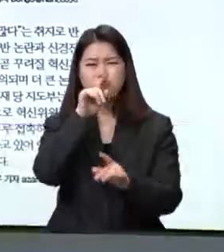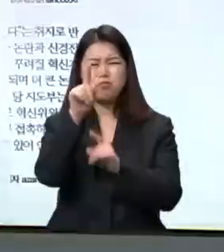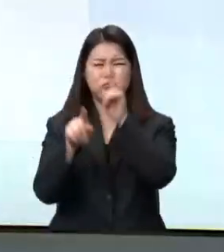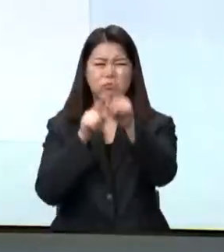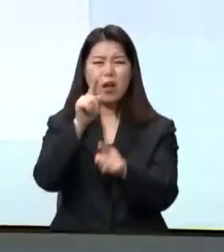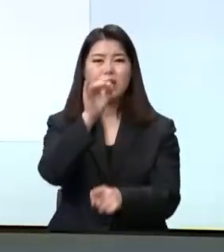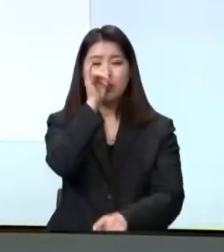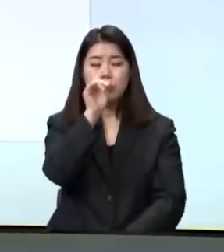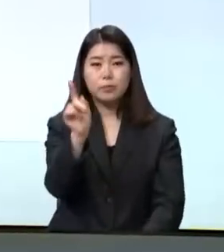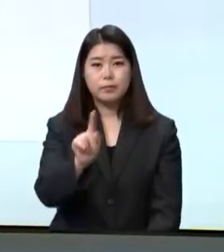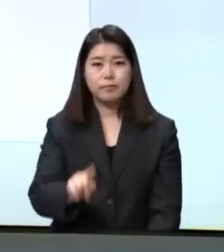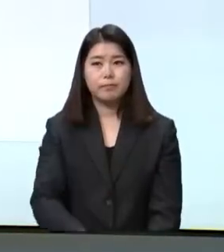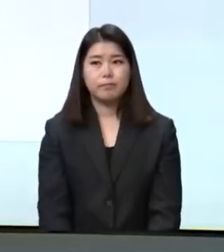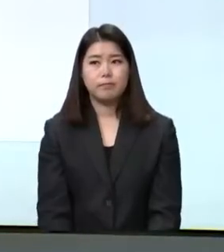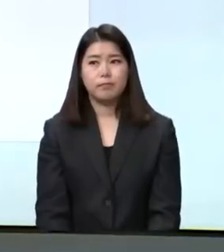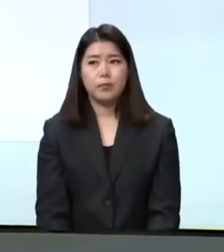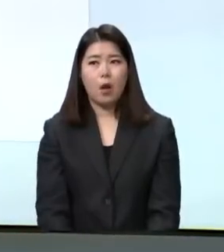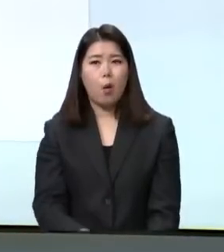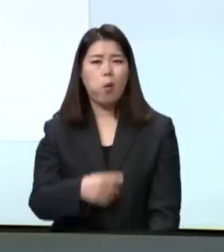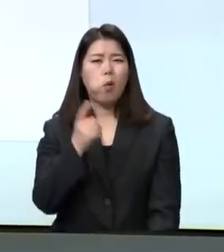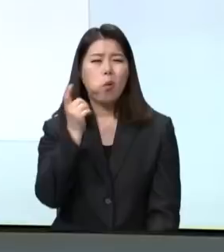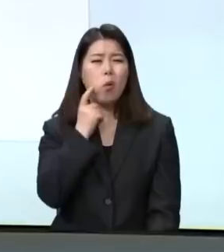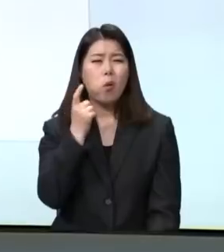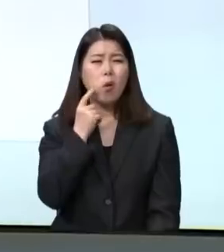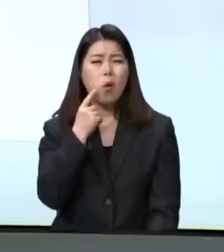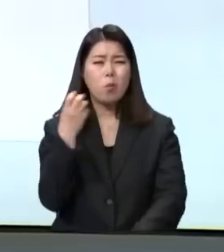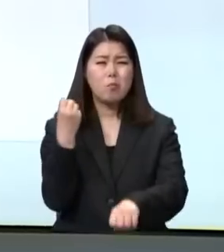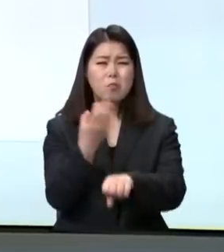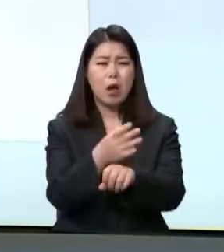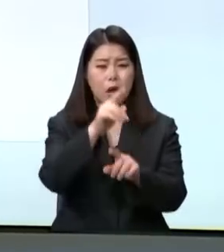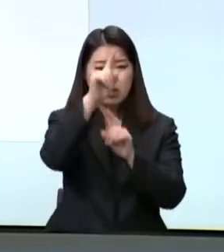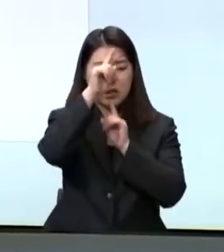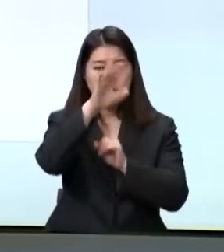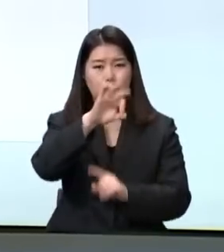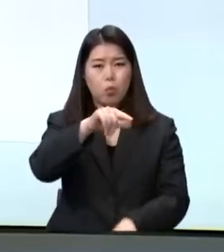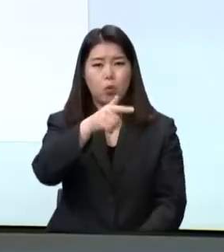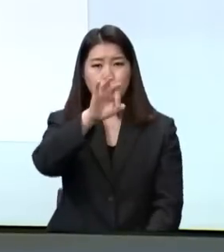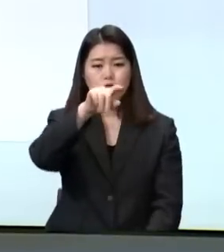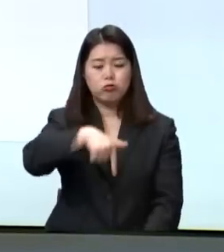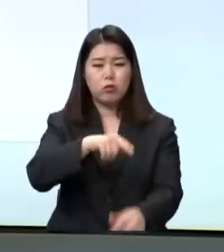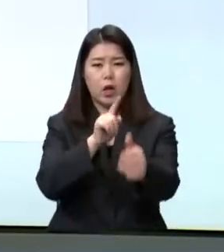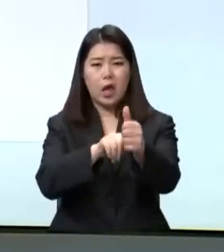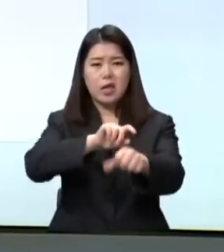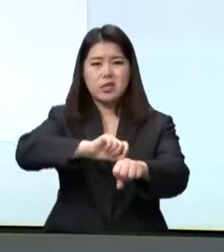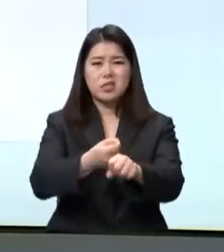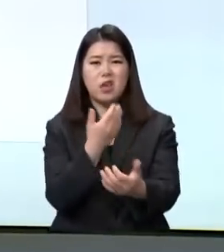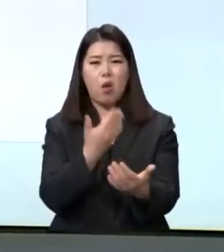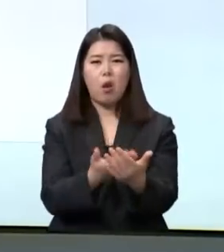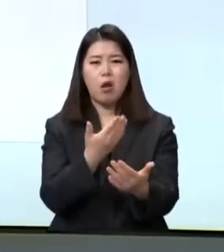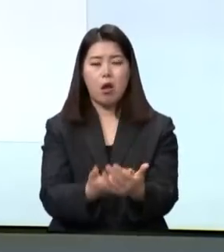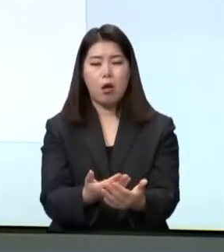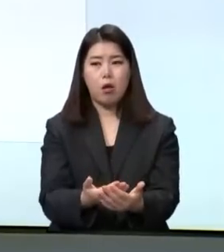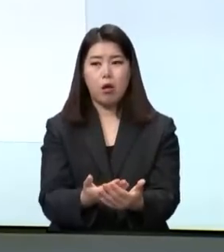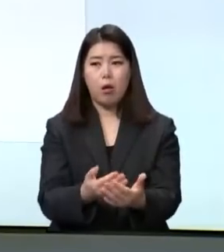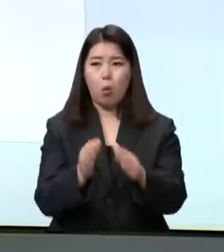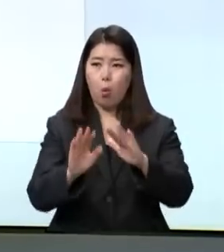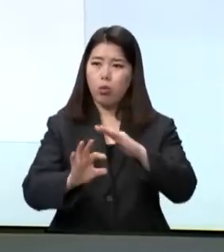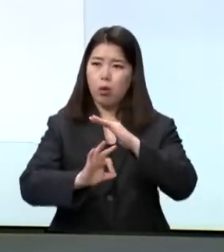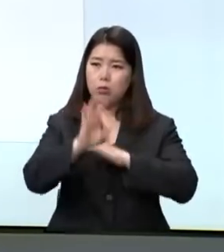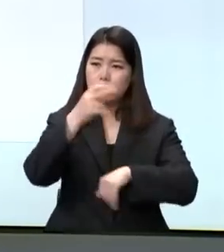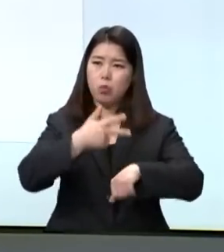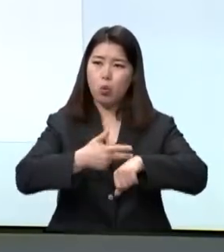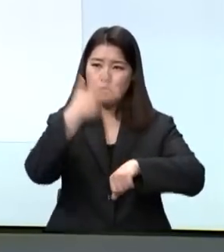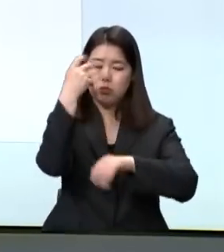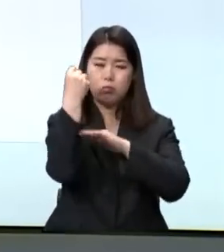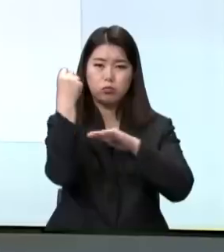청원이 올라왔느냐 허위사실을 유포한 이원욱 의원 징계를 요청한다는 청원이 올라왔습니다 오늘 오전 7시 기준으로